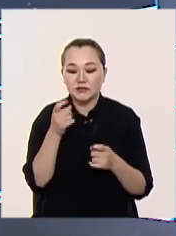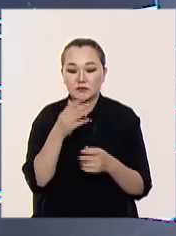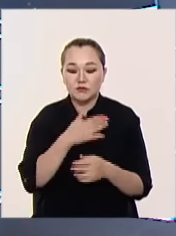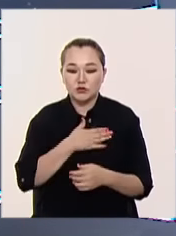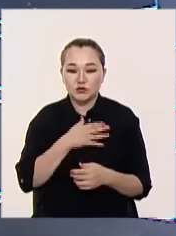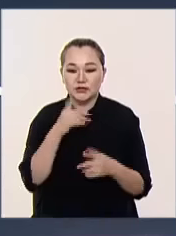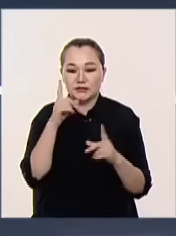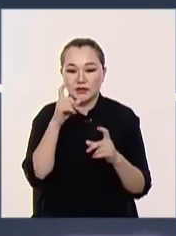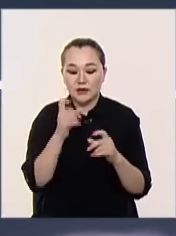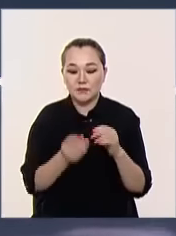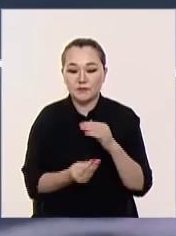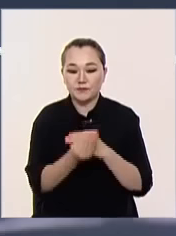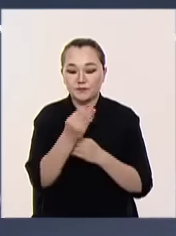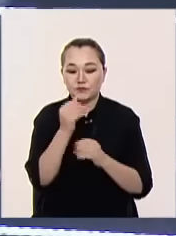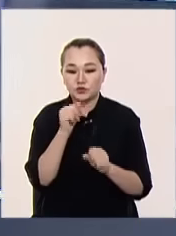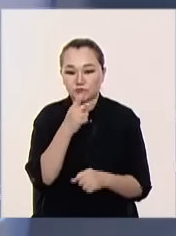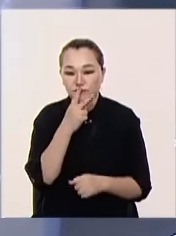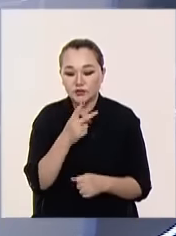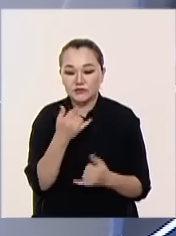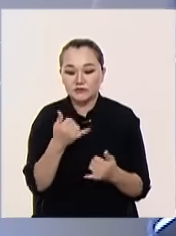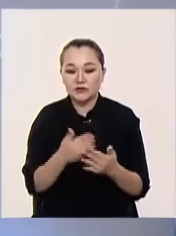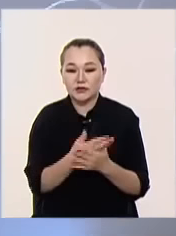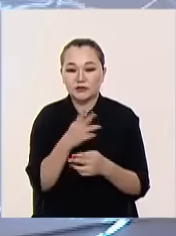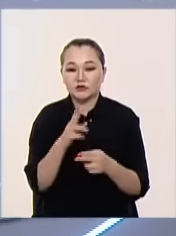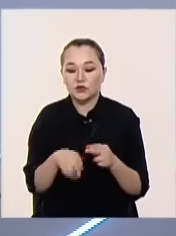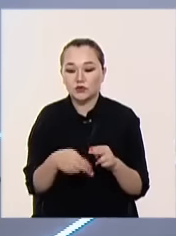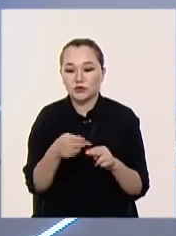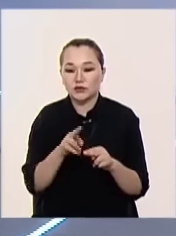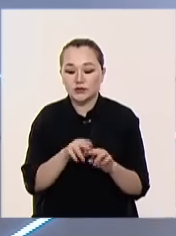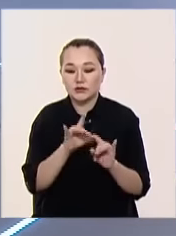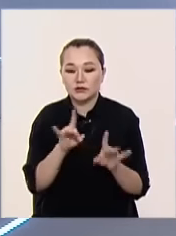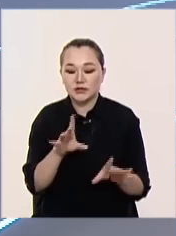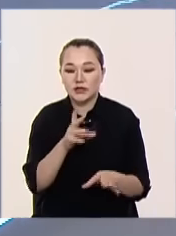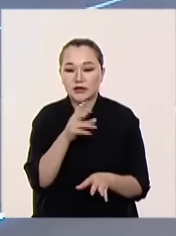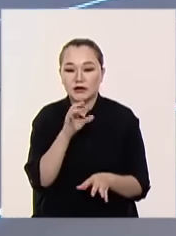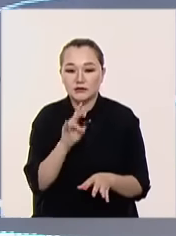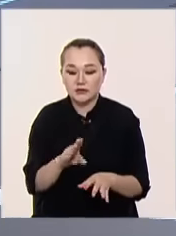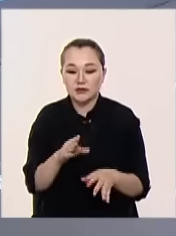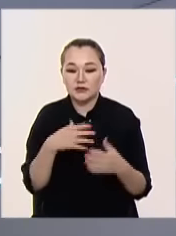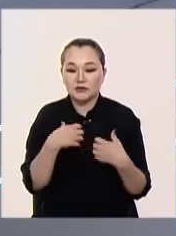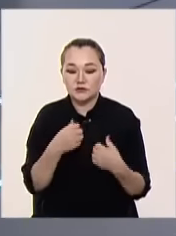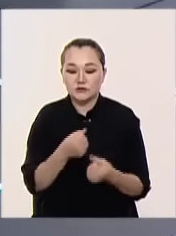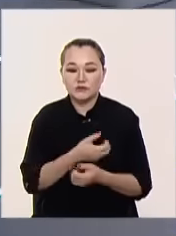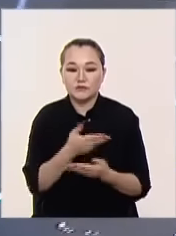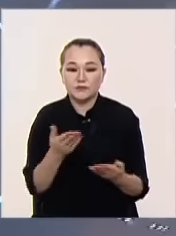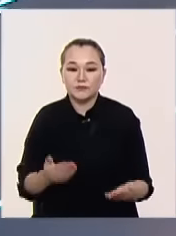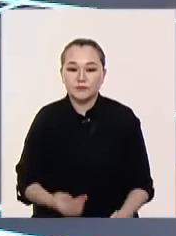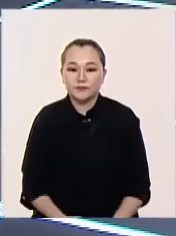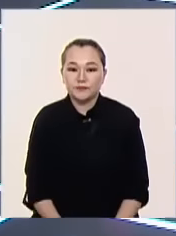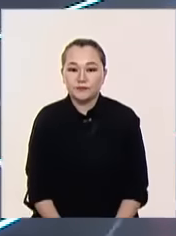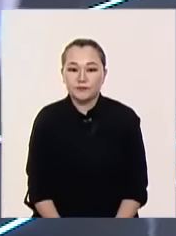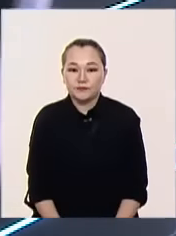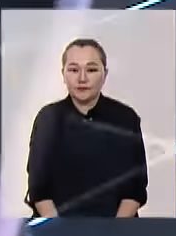парақшамызда. Бүгінгі ақпараттар легі осындай, онымен таныстырған ерғанат көп жасар, ауырмаңыздар.